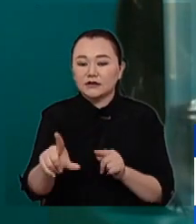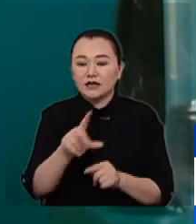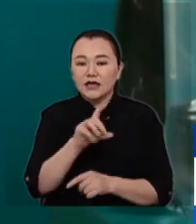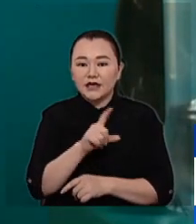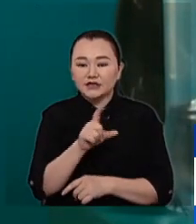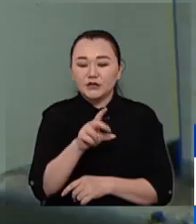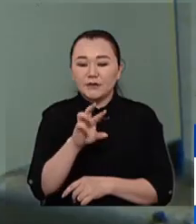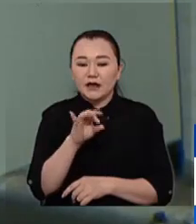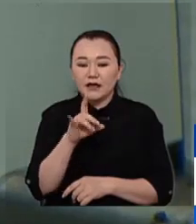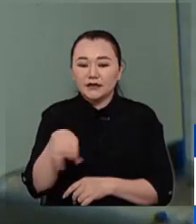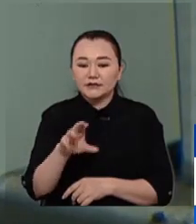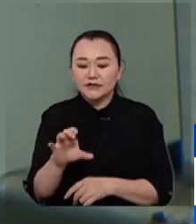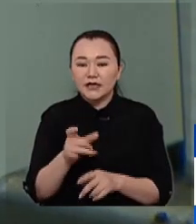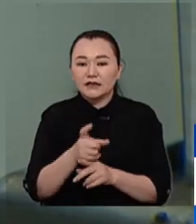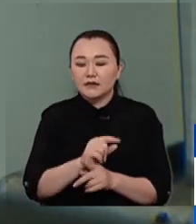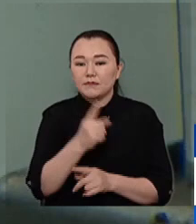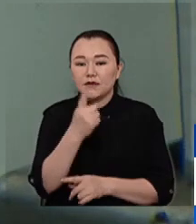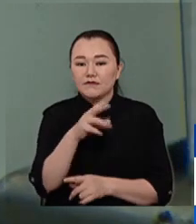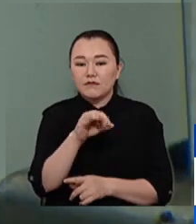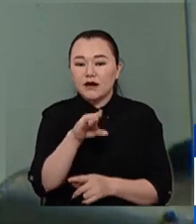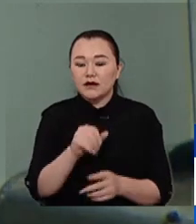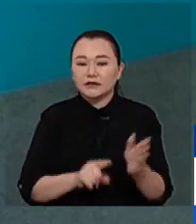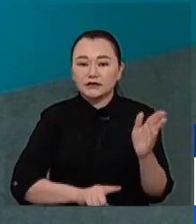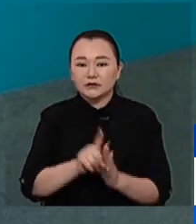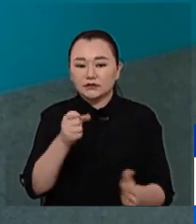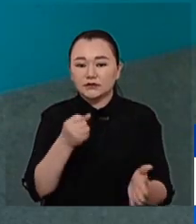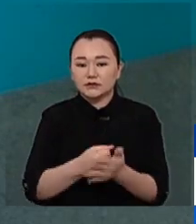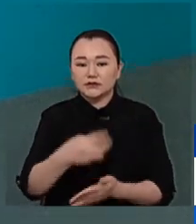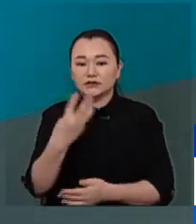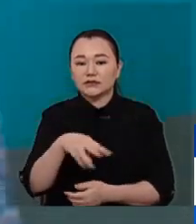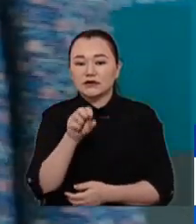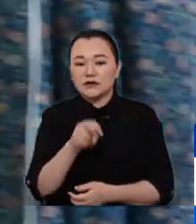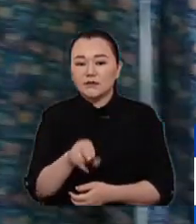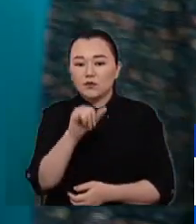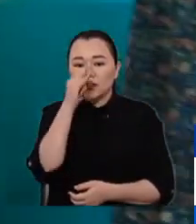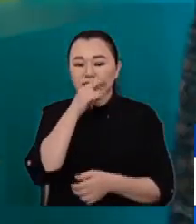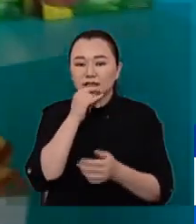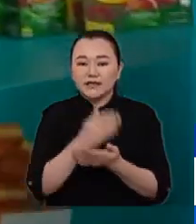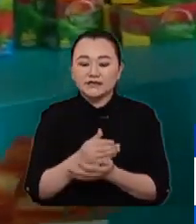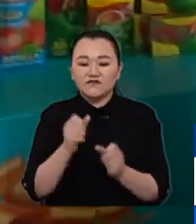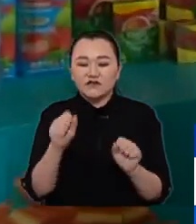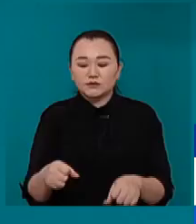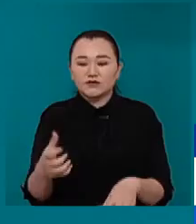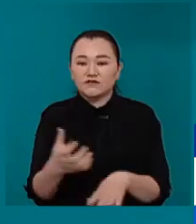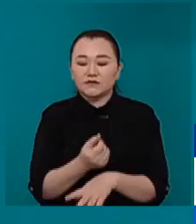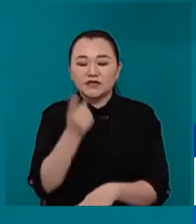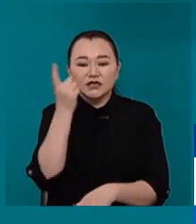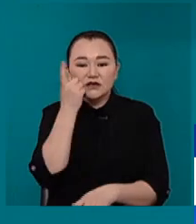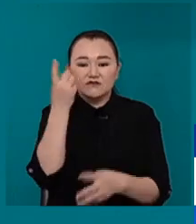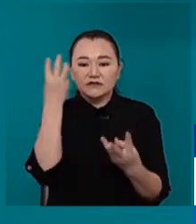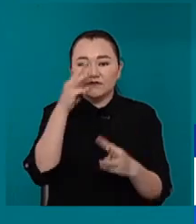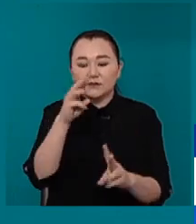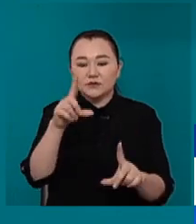RG Brands. Стартовала она 1 марта и завершится 30 апреля. У казахстанцев есть возможность выиграть смартфоны,